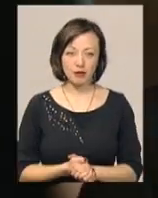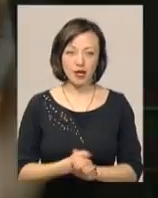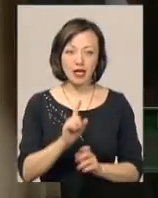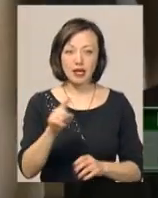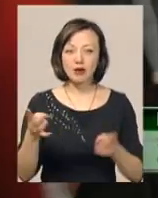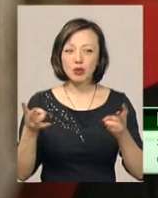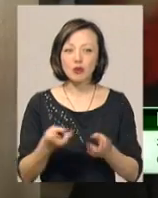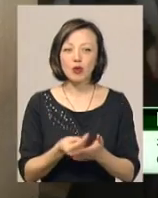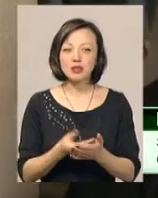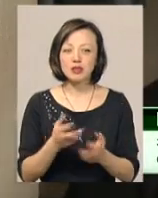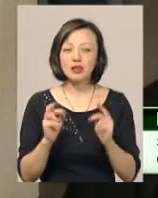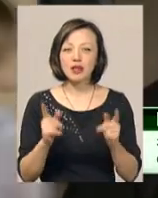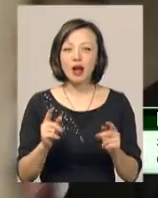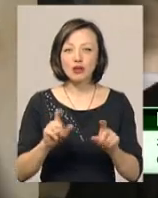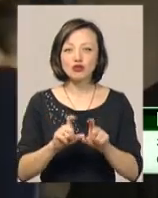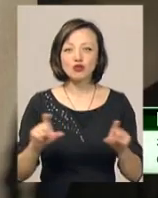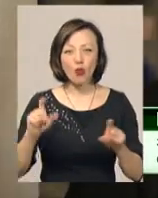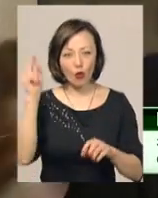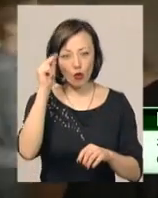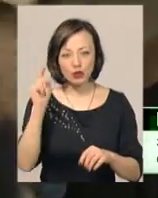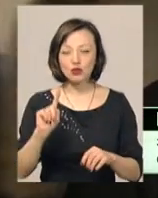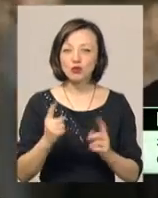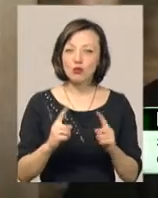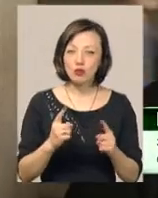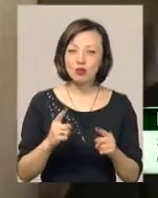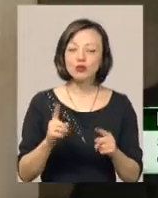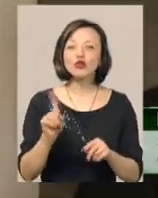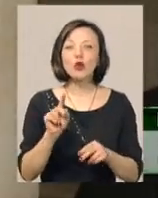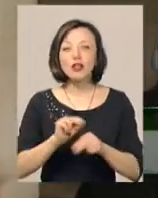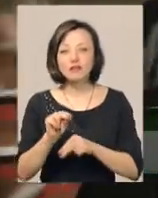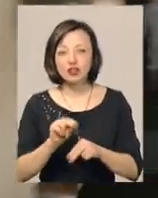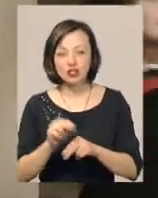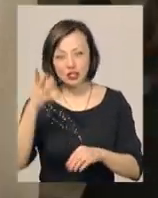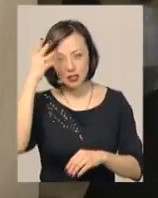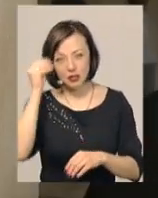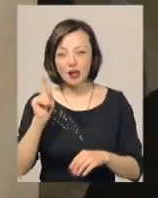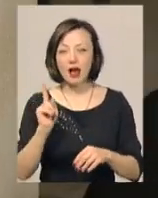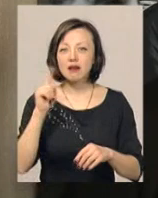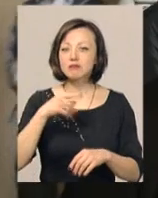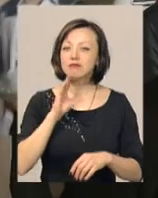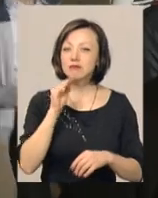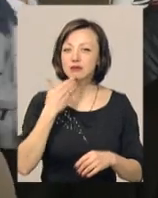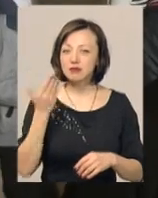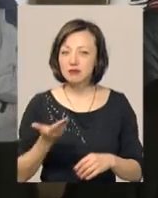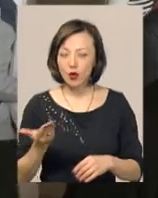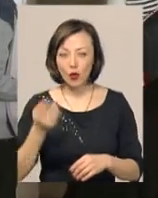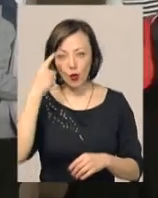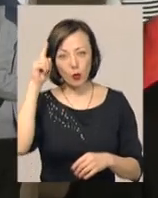потрібно оцінювати як школу, чому вони навчились, як вони володіють словом.